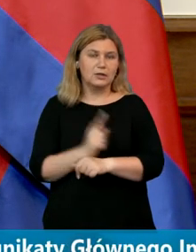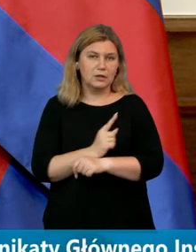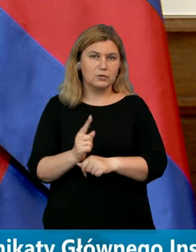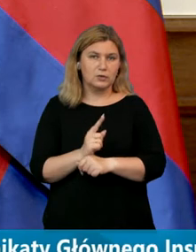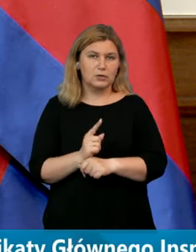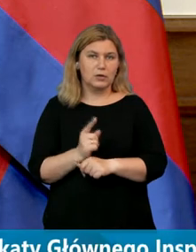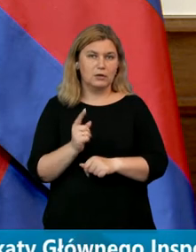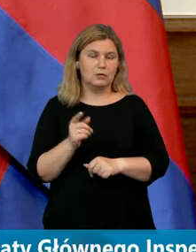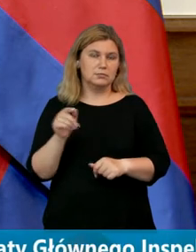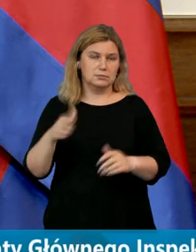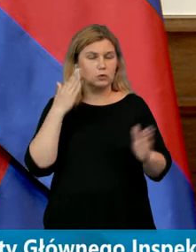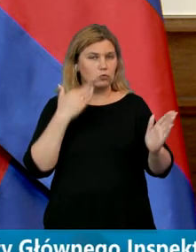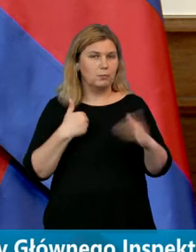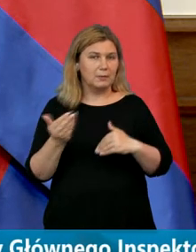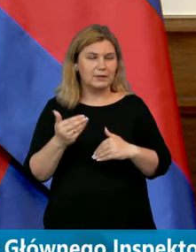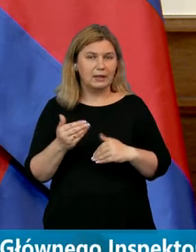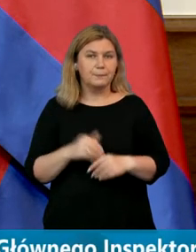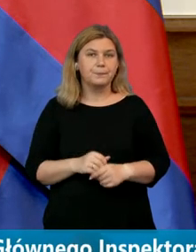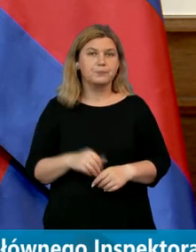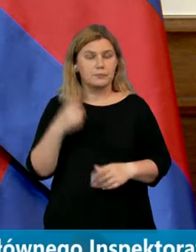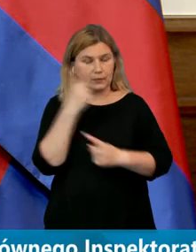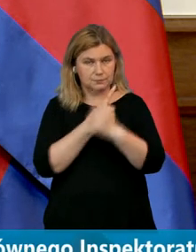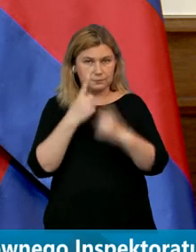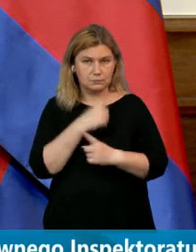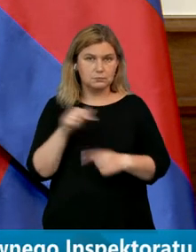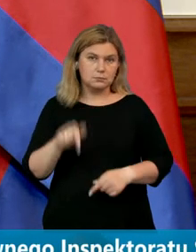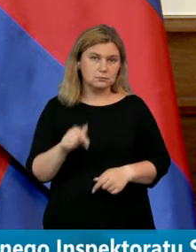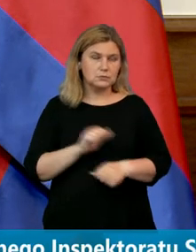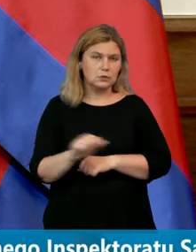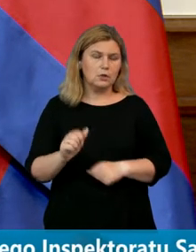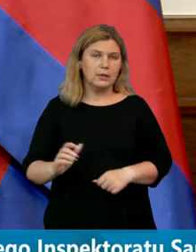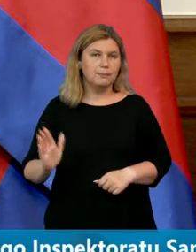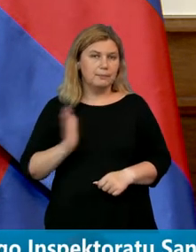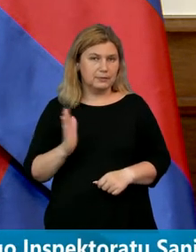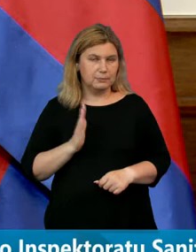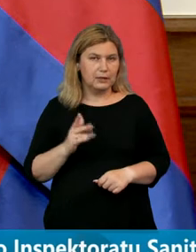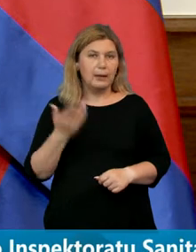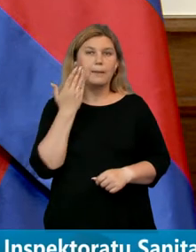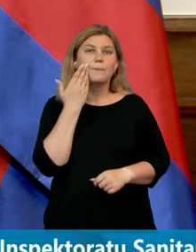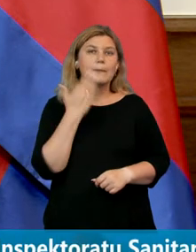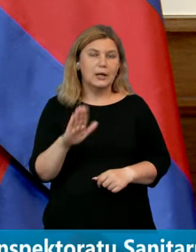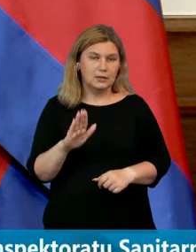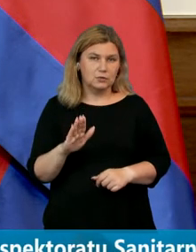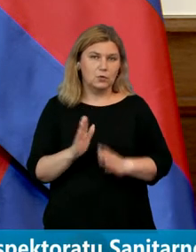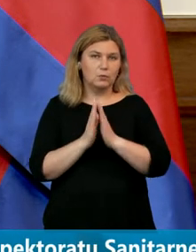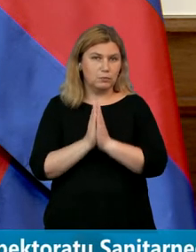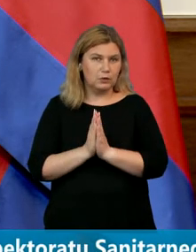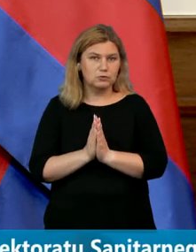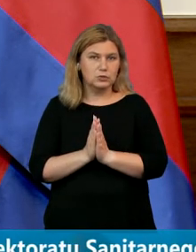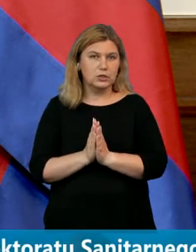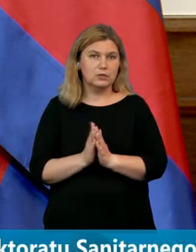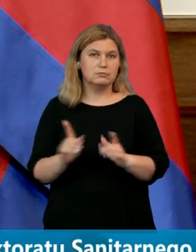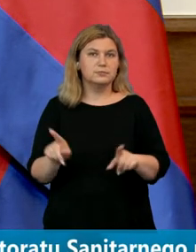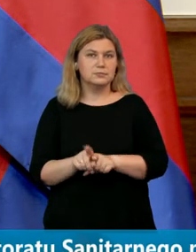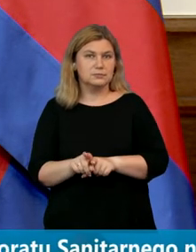do szpitala, więc myślę, że to jest w naszym wspólnym interesie. Dlatego naprawdę bardzo o to proszę, także w odniesieniu